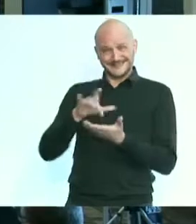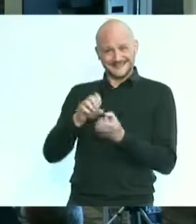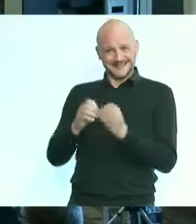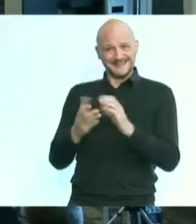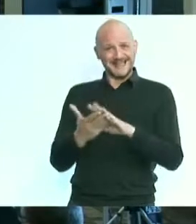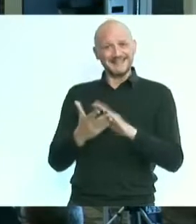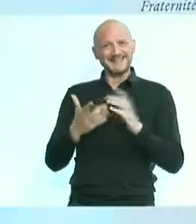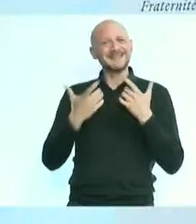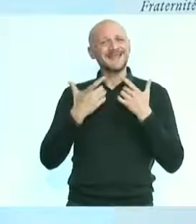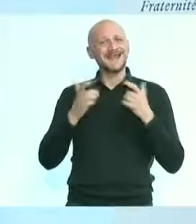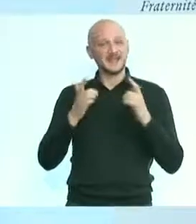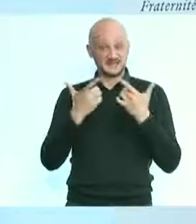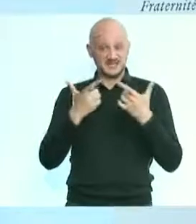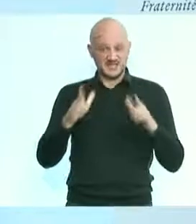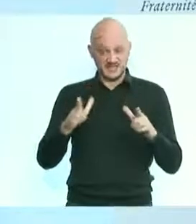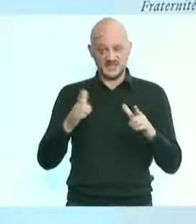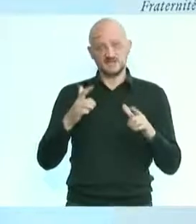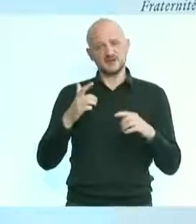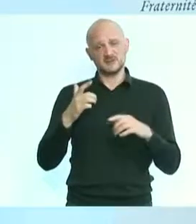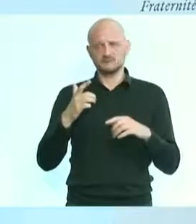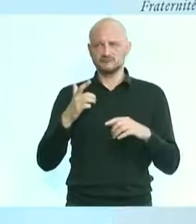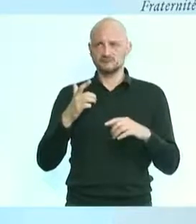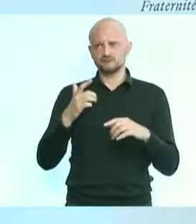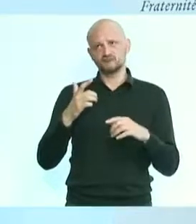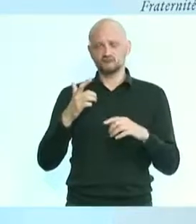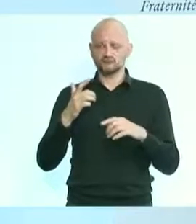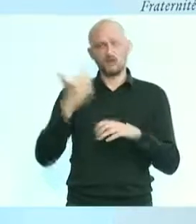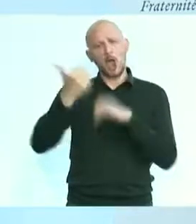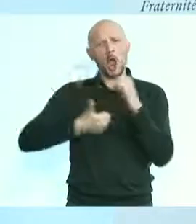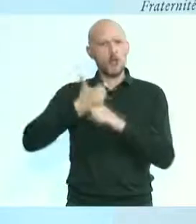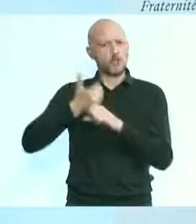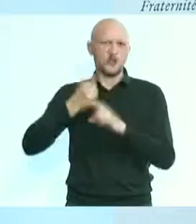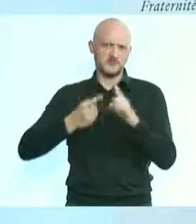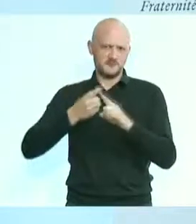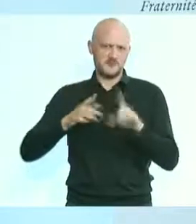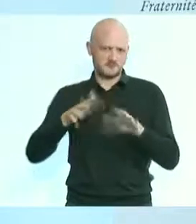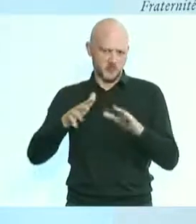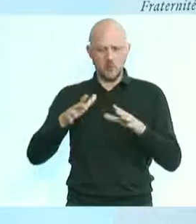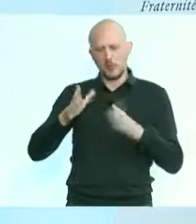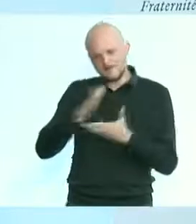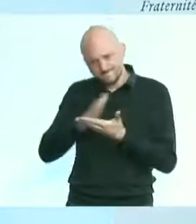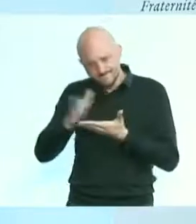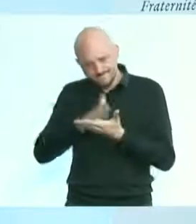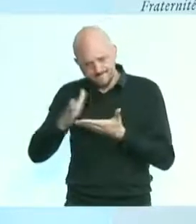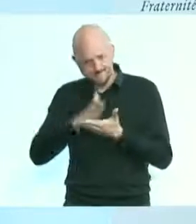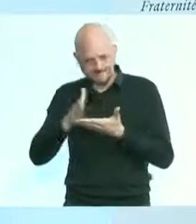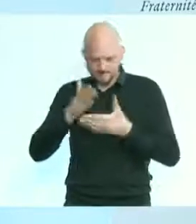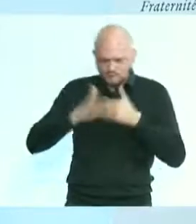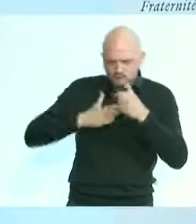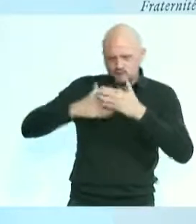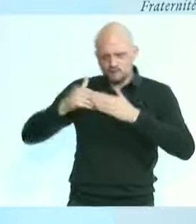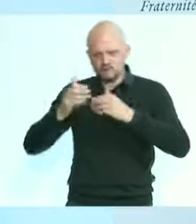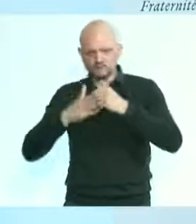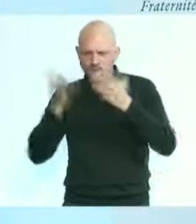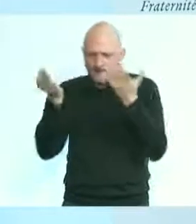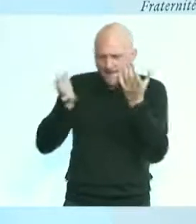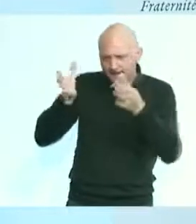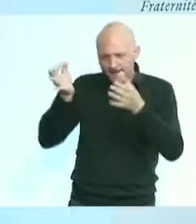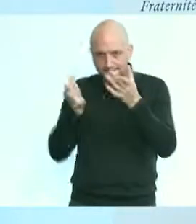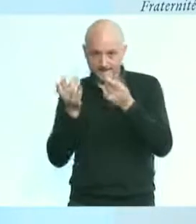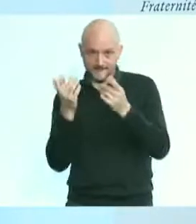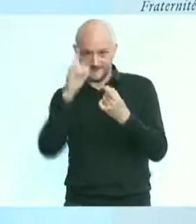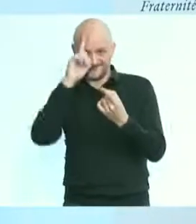a construit depuis 1 an et demi maintenant et qui va permettre d'associer toutes les informations relatives